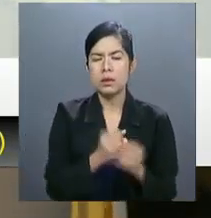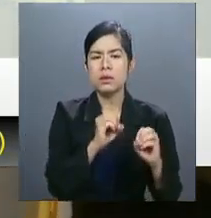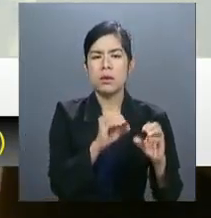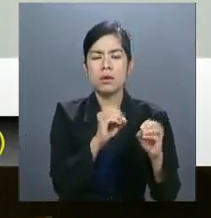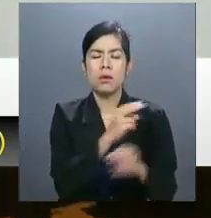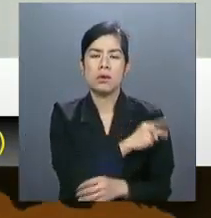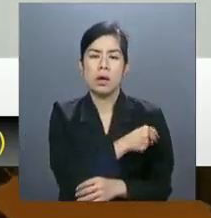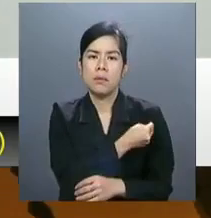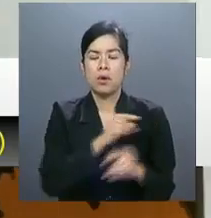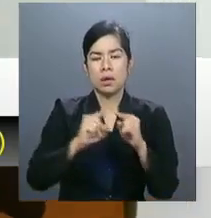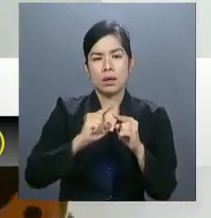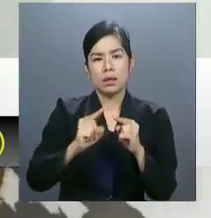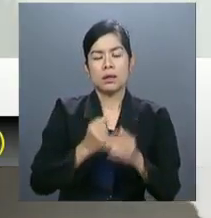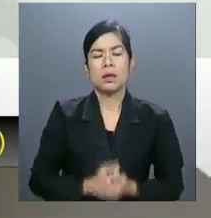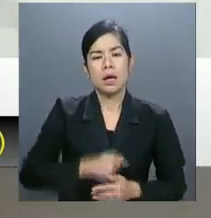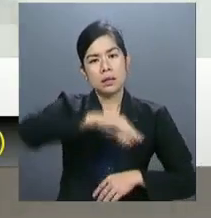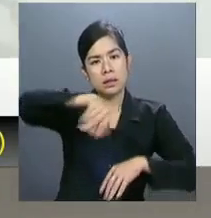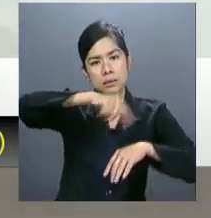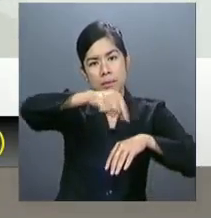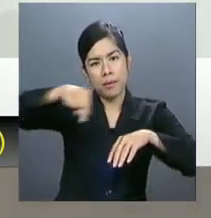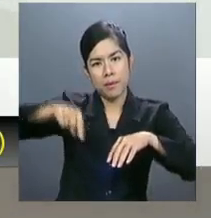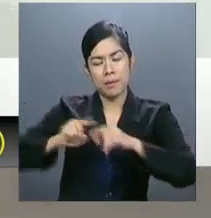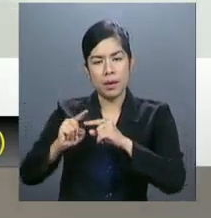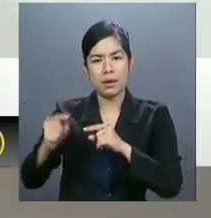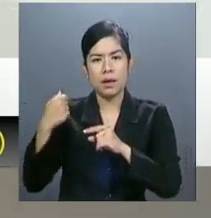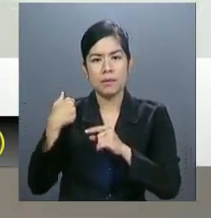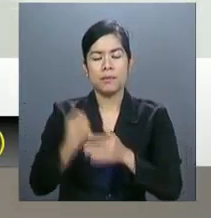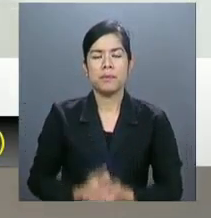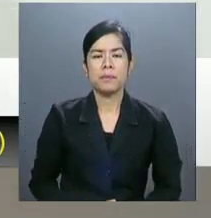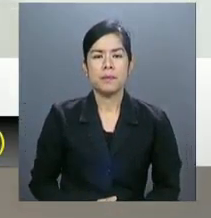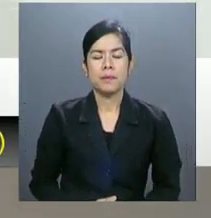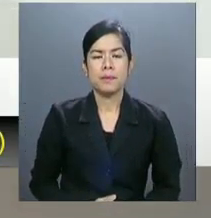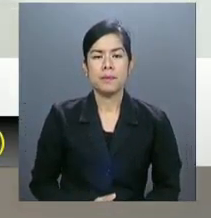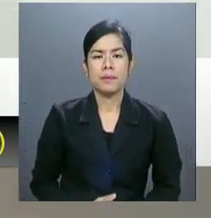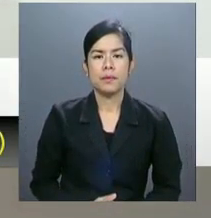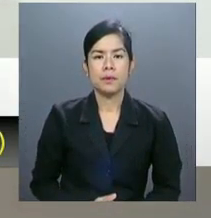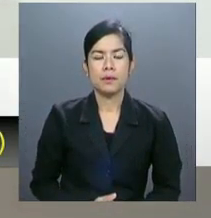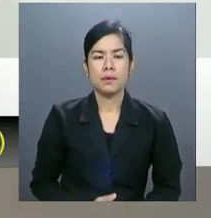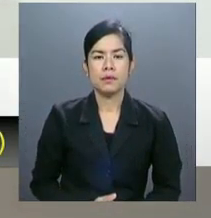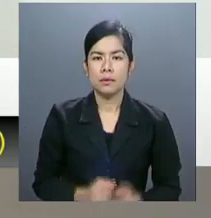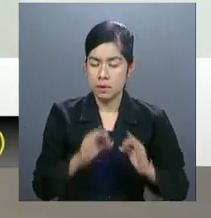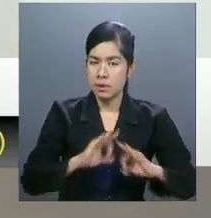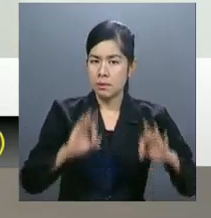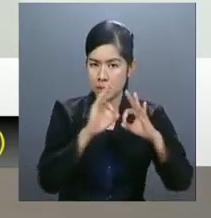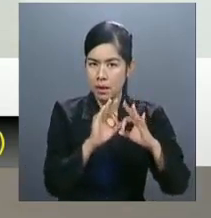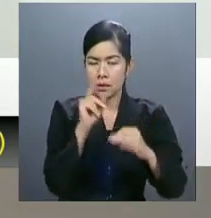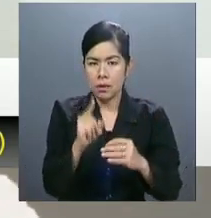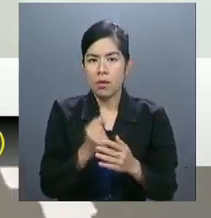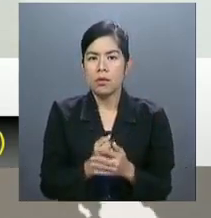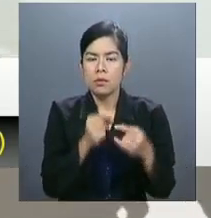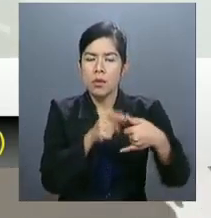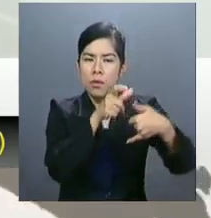าจจะด้วยความเห็นอกเห็นใจกันเรื่องอะไรร่ำรวยกันบ้างคือพิจารณาให้โอกาสม